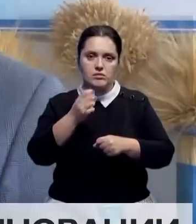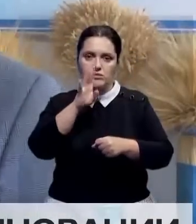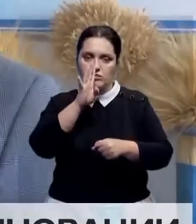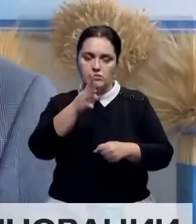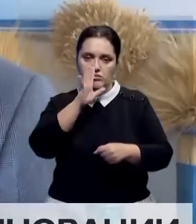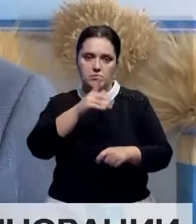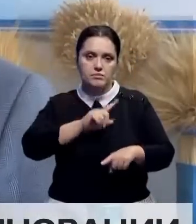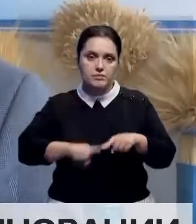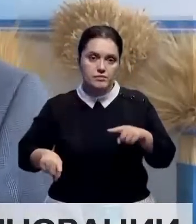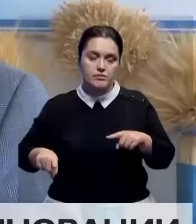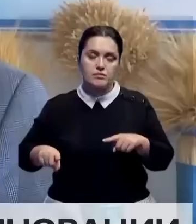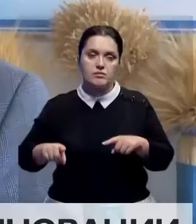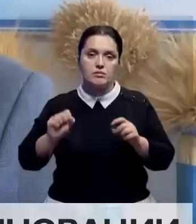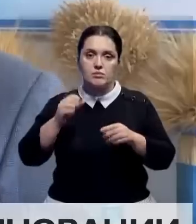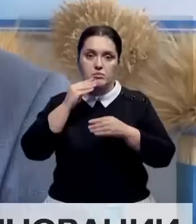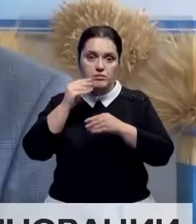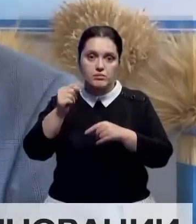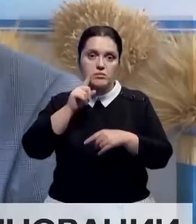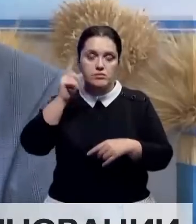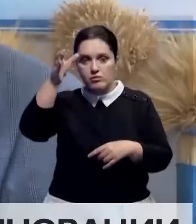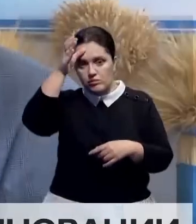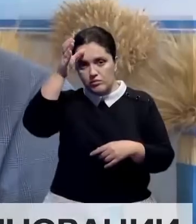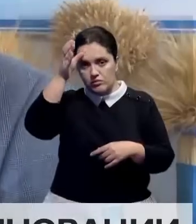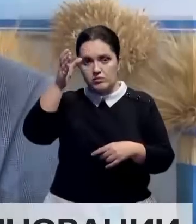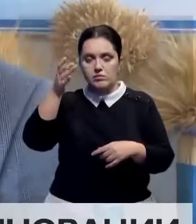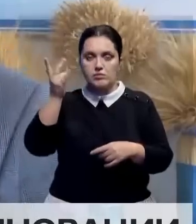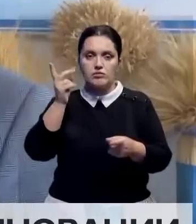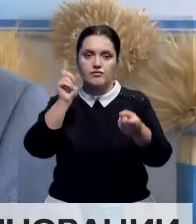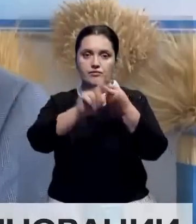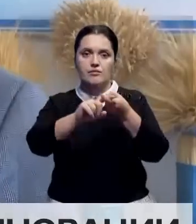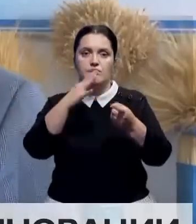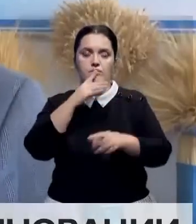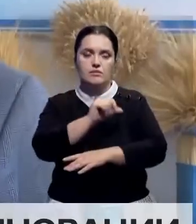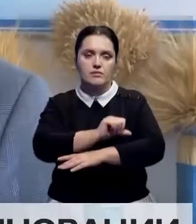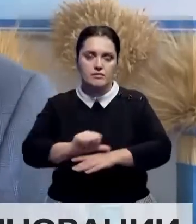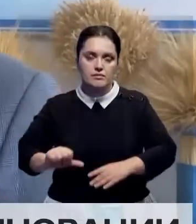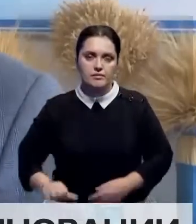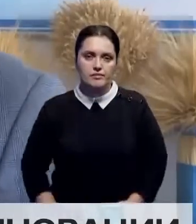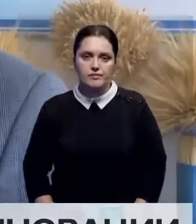лет. Также это позволит привлечь молодых ученых, наладить связи с иностранными коллегами.